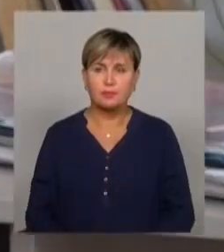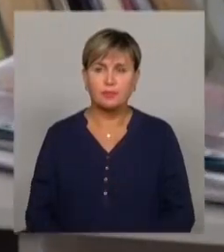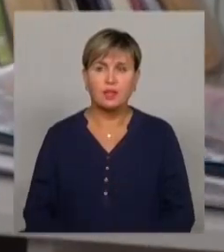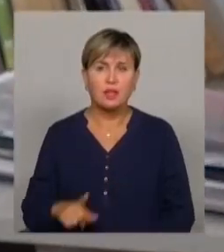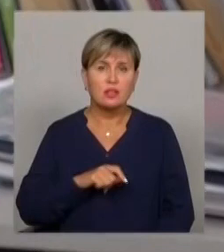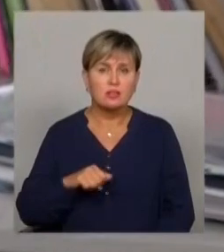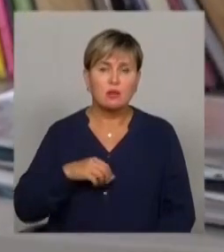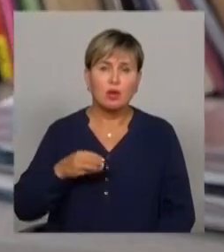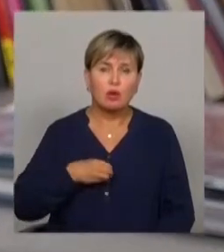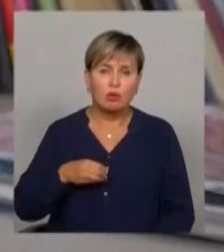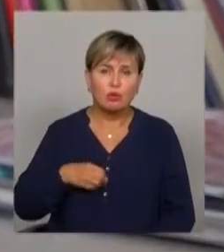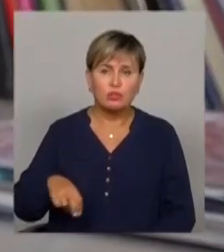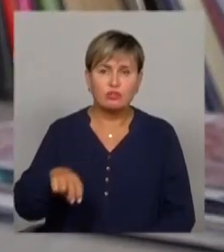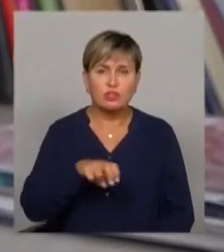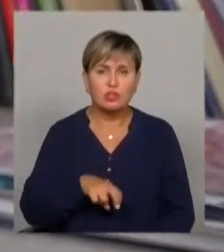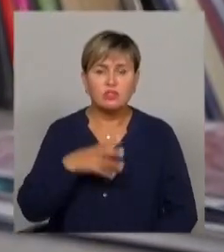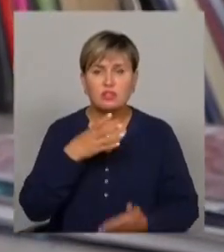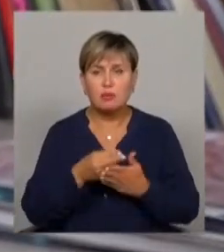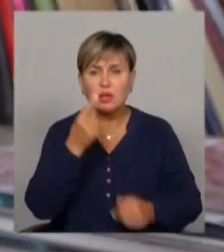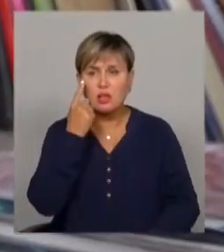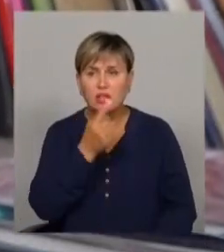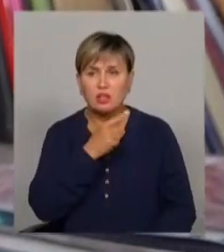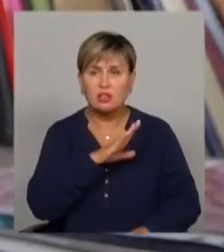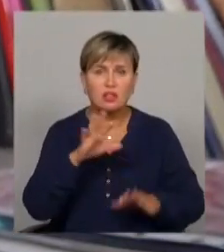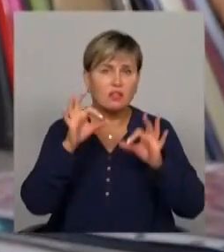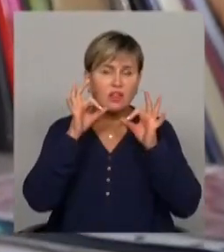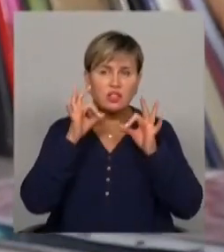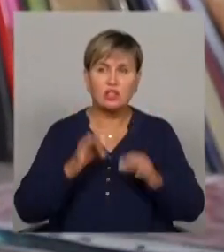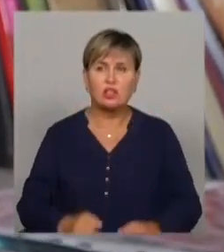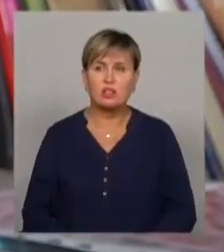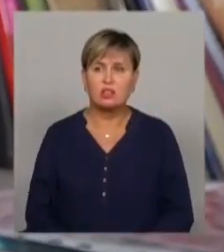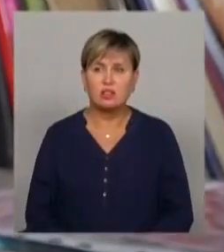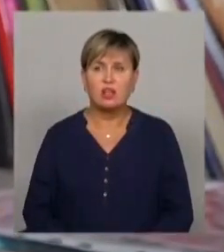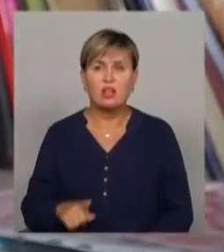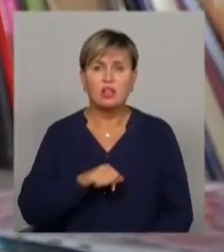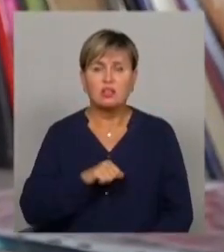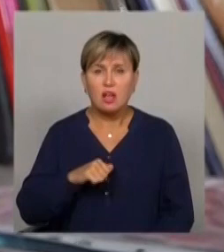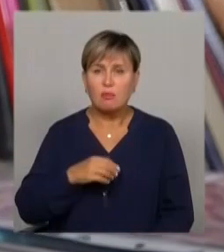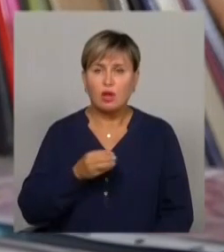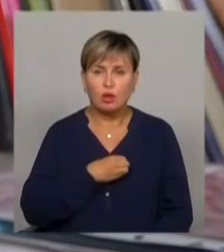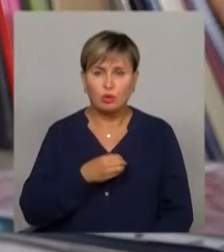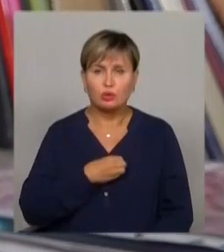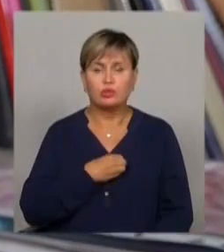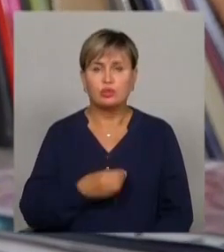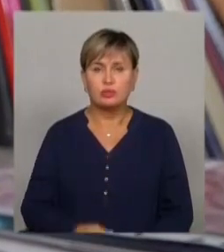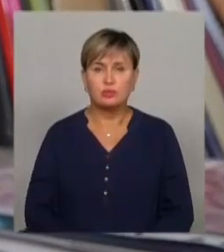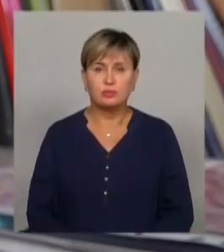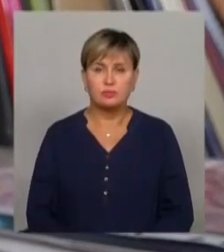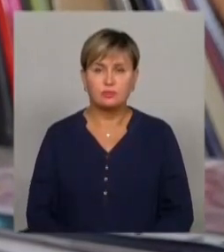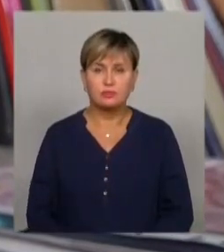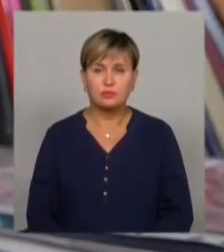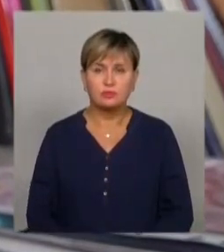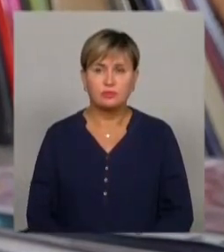хочет видеть, с моими глазами не в очках. Она сама хочет ходить.